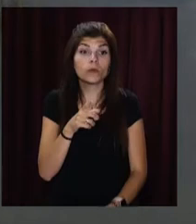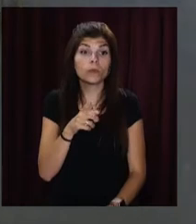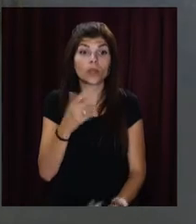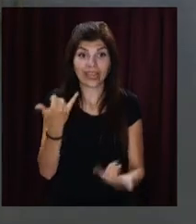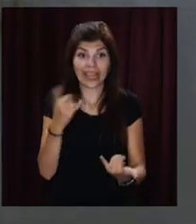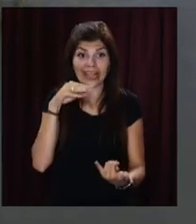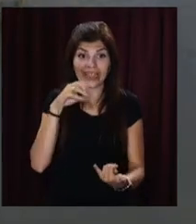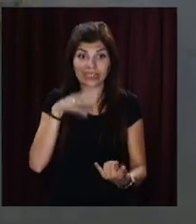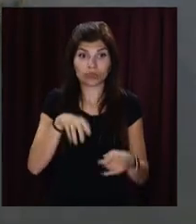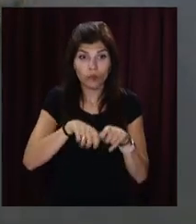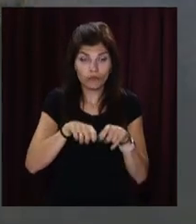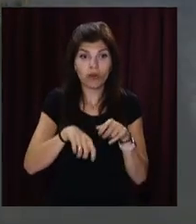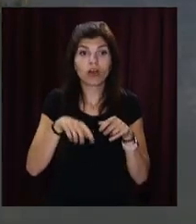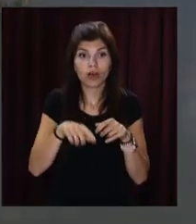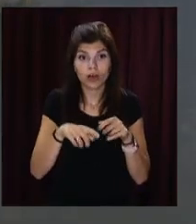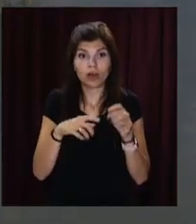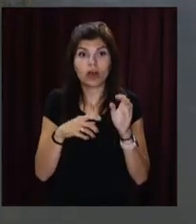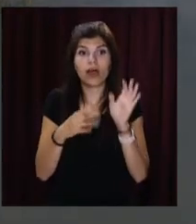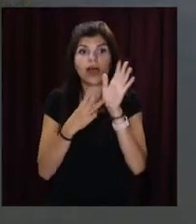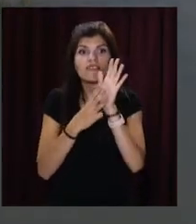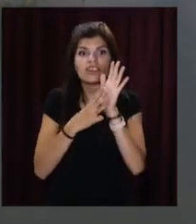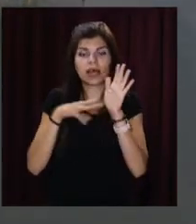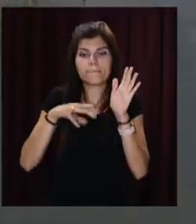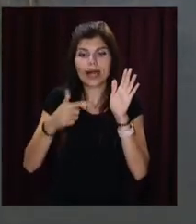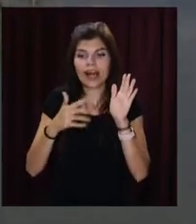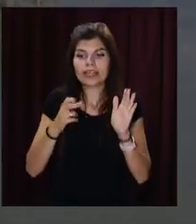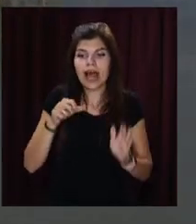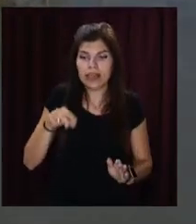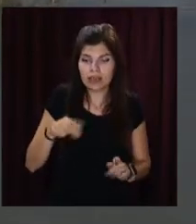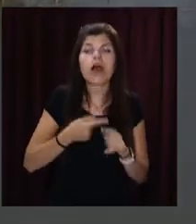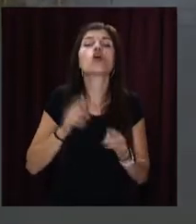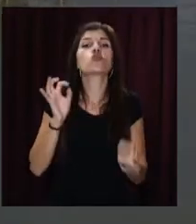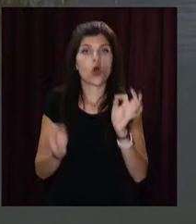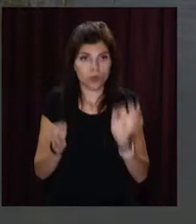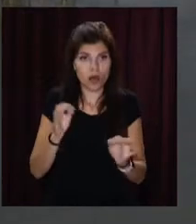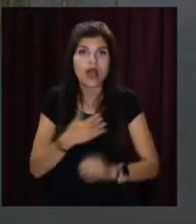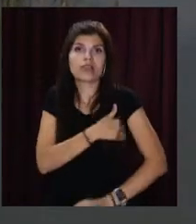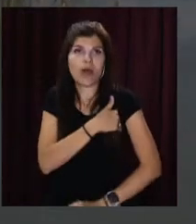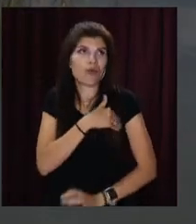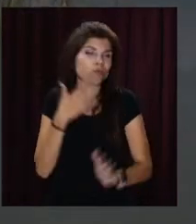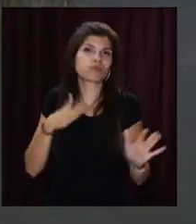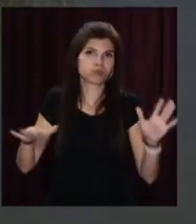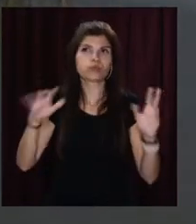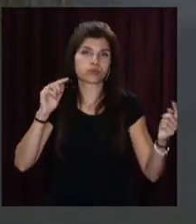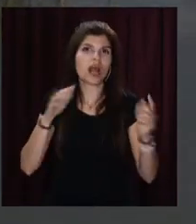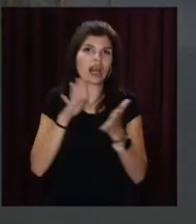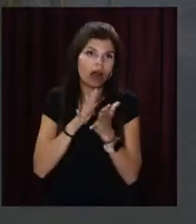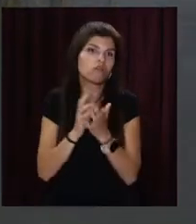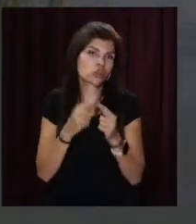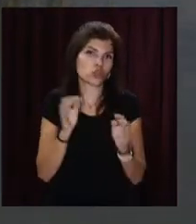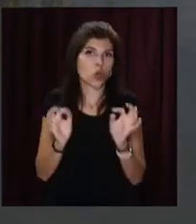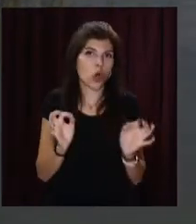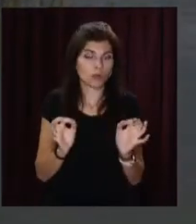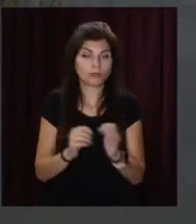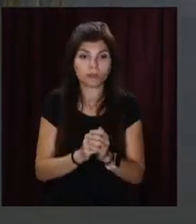що в нас йде первинна ефтифікація і ми готуємося до мору риби. Наразі за тест-системою кисень